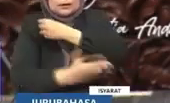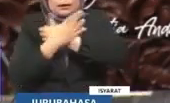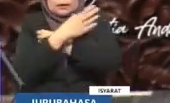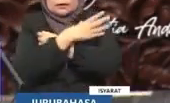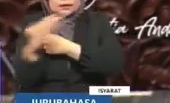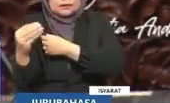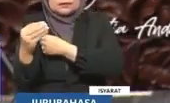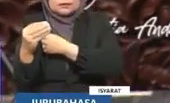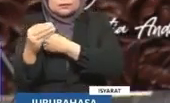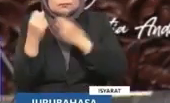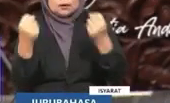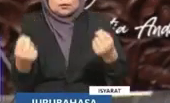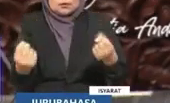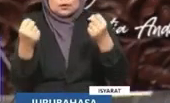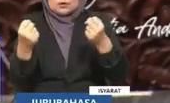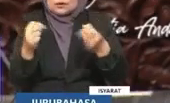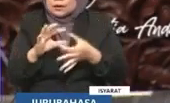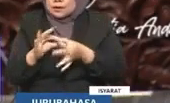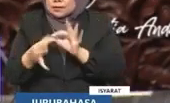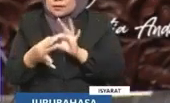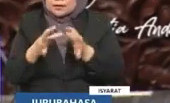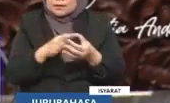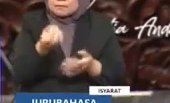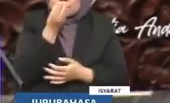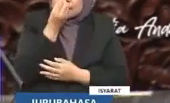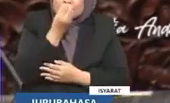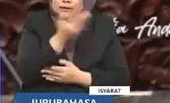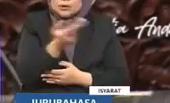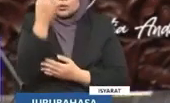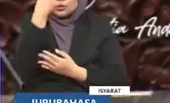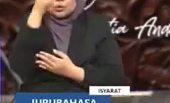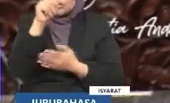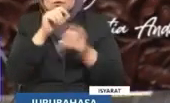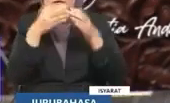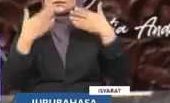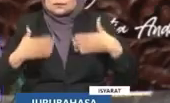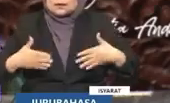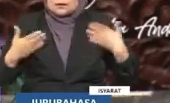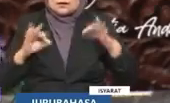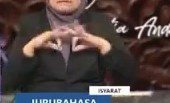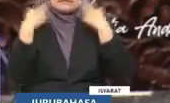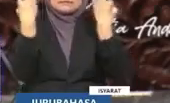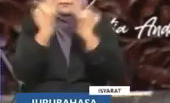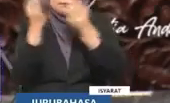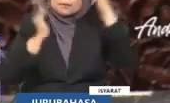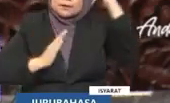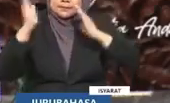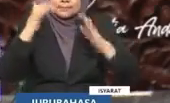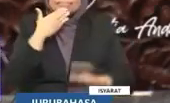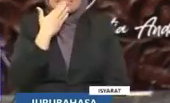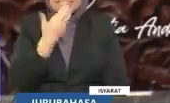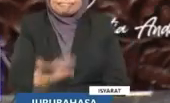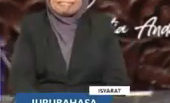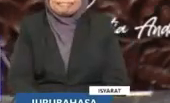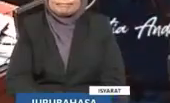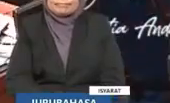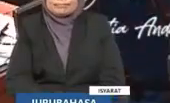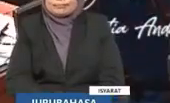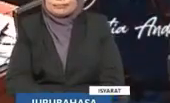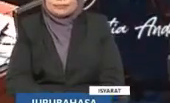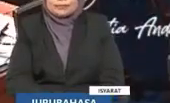negara dan memantapkan rantaian bekalan makanan demi kesejahteraan keluarga mereka e-schedule